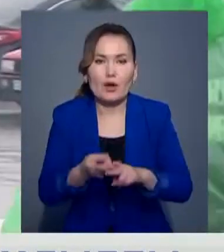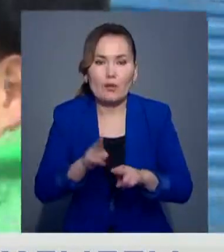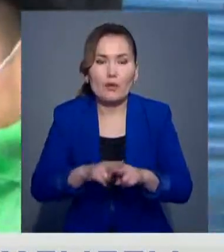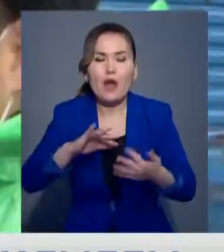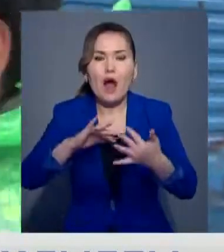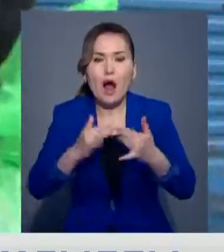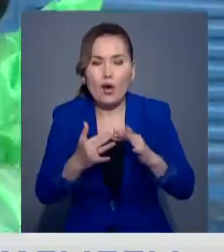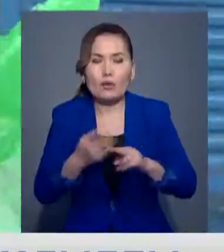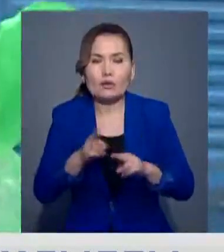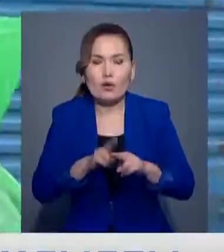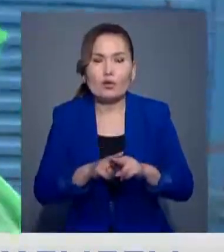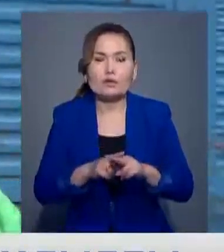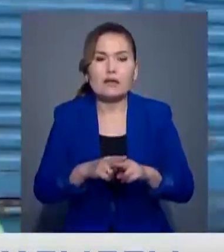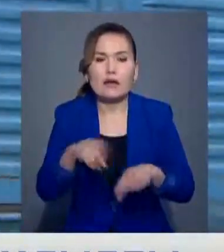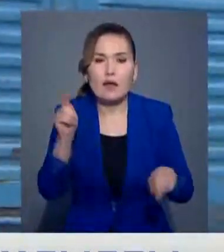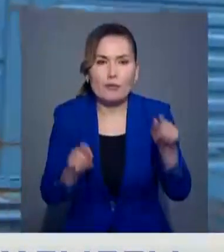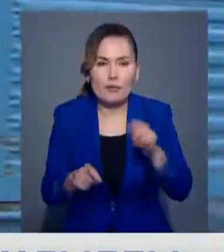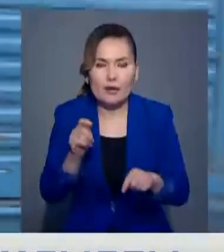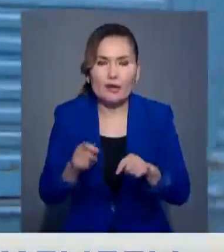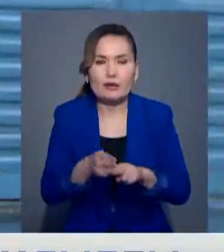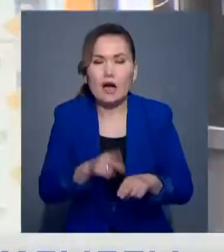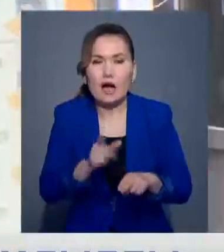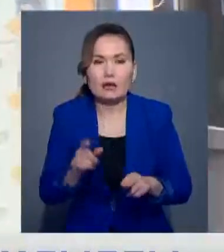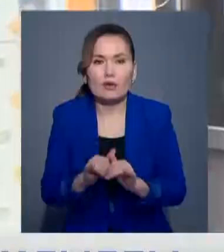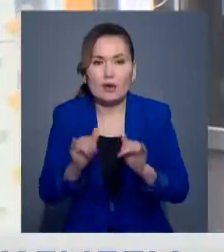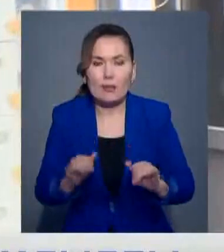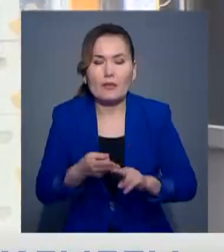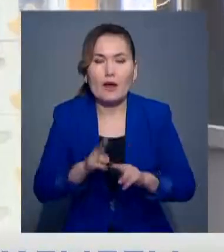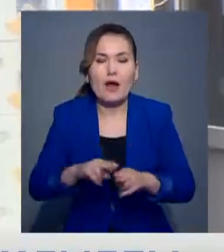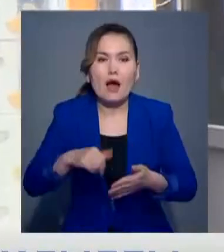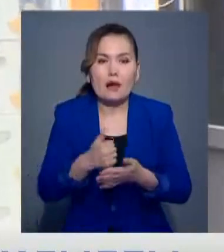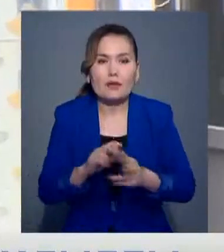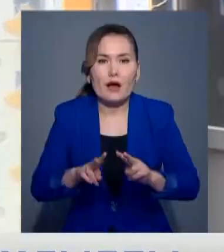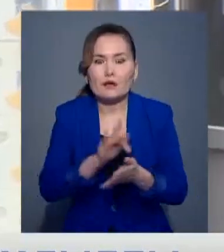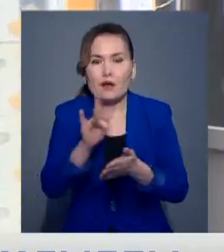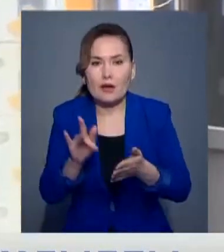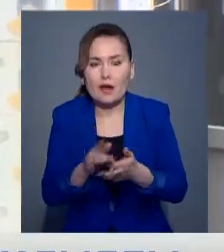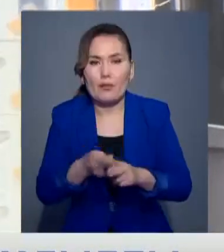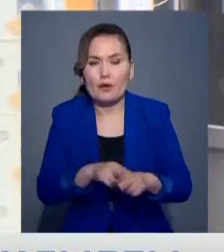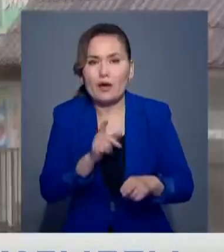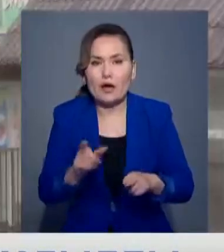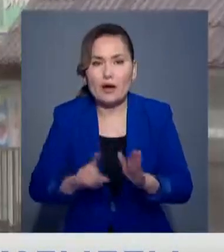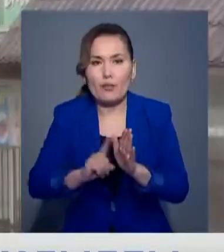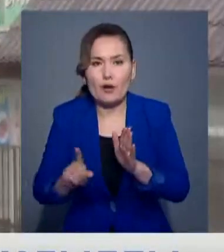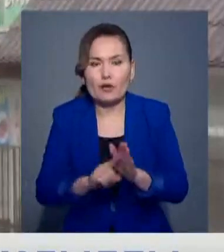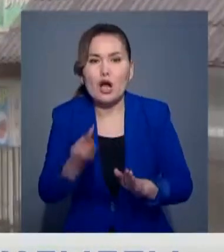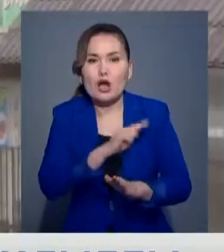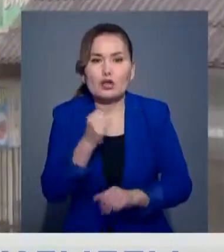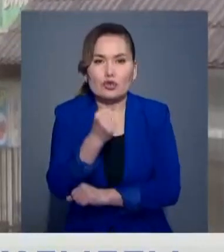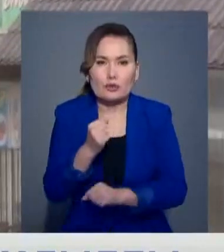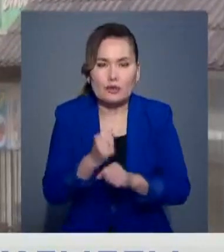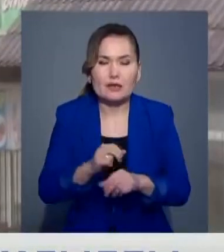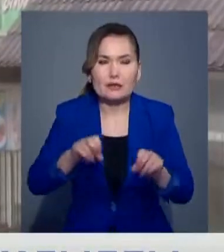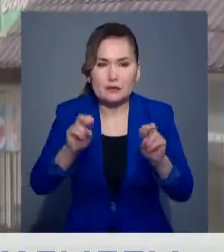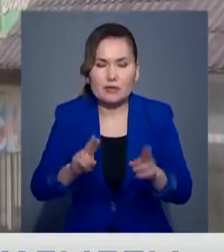дейін үйлеріне қайтып үлгермегендер. Ал қараөткелден тек бас шаһардың немесе осы елді мекеннің тіршілігін қамтамасыз ететін жұмысшылар ғана шыға алады.